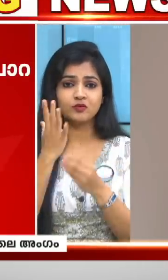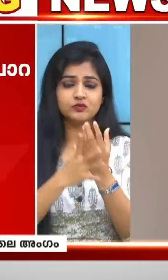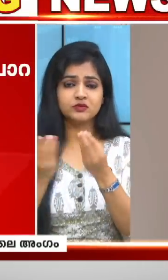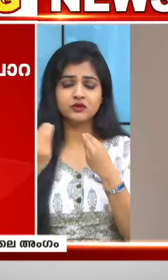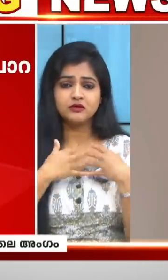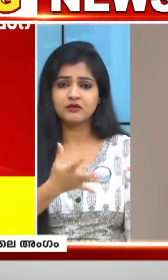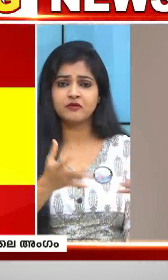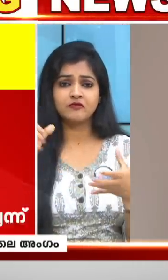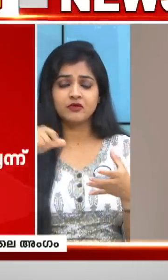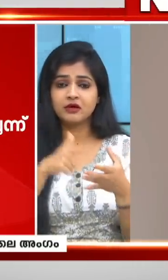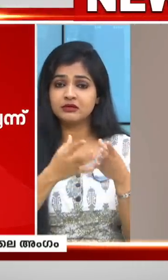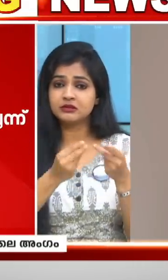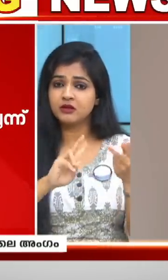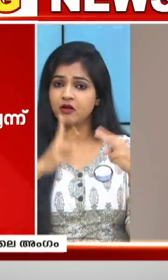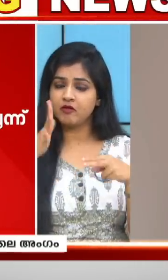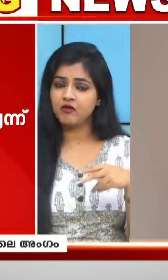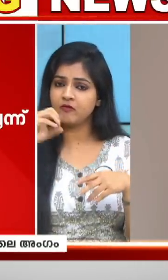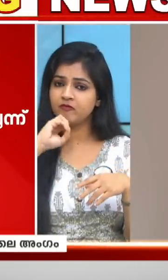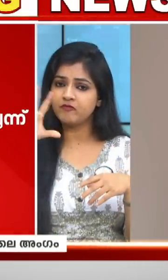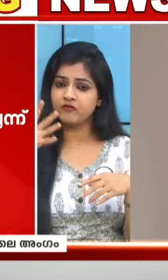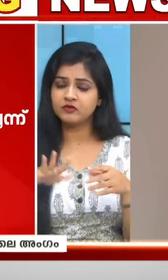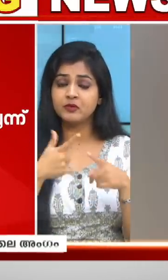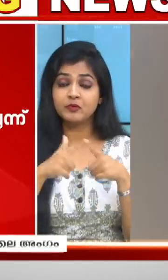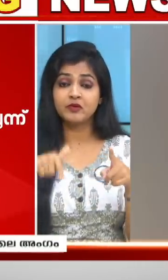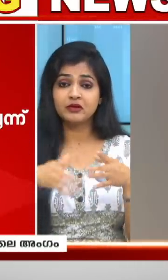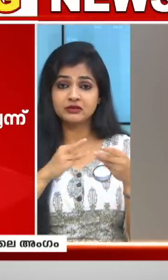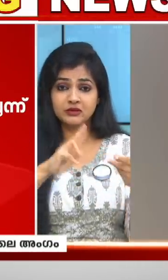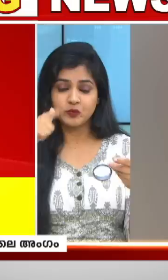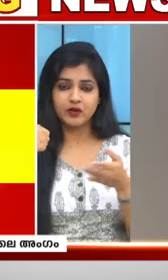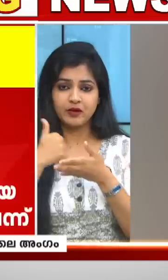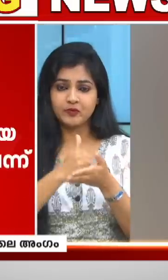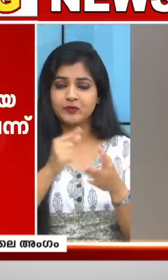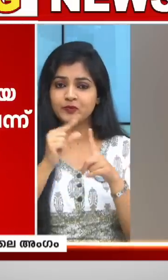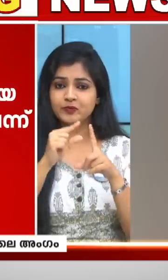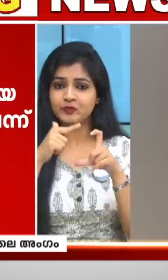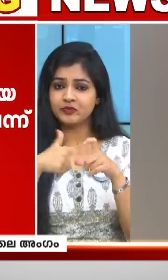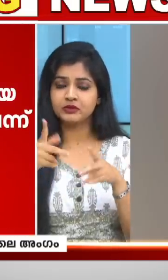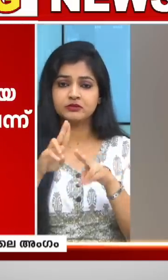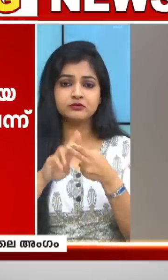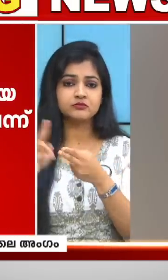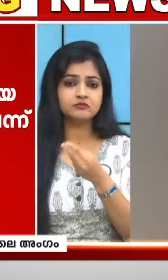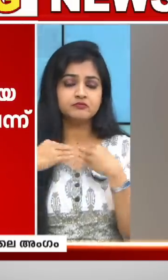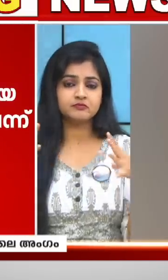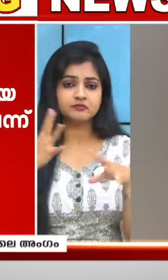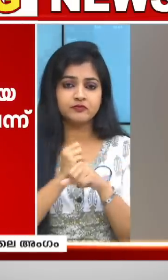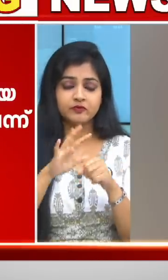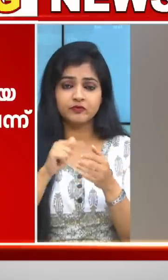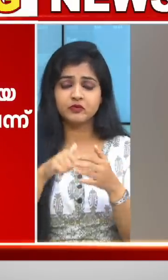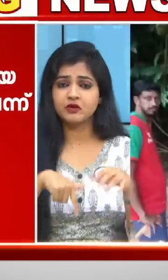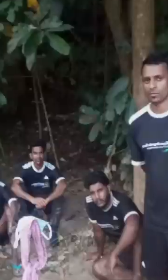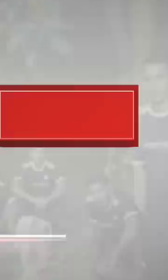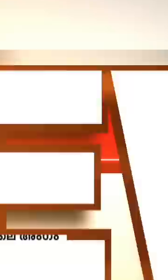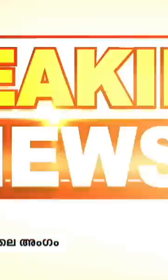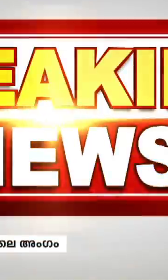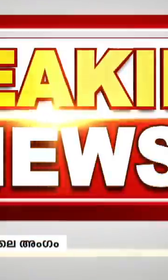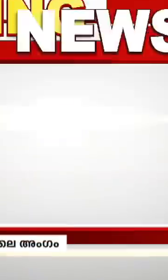റിപ്പോർട്ട് ചെയ്തതാണ്. പക്ഷെ അതിനനുസരിച്ചിട്ടുള്ള ഒരു ഇത് ചെയ്യാത്തതുകൊണ്ട് നമുക്കത് എടുക്കാൻ കഴിഞ്ഞിട്ടില്ല. ഒന്നാമത് ഈ സമയമായി.